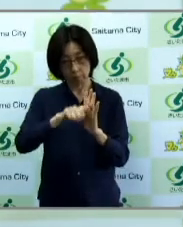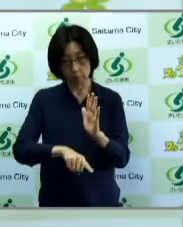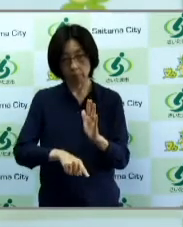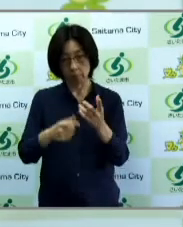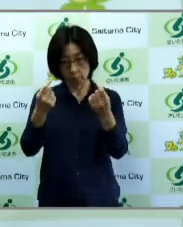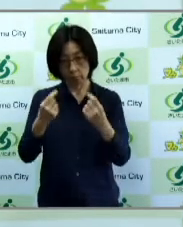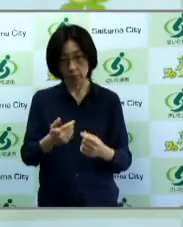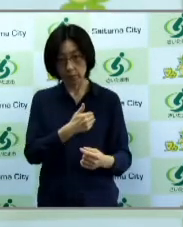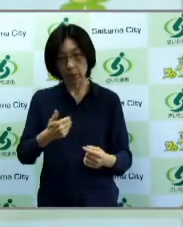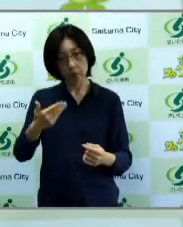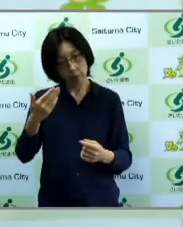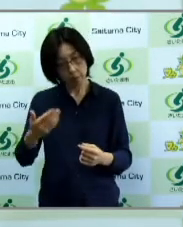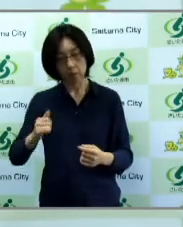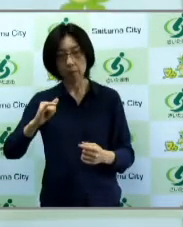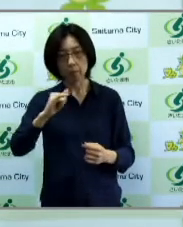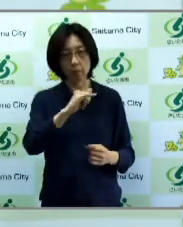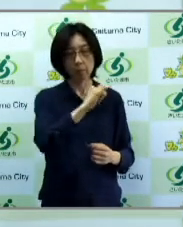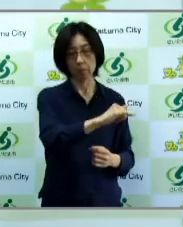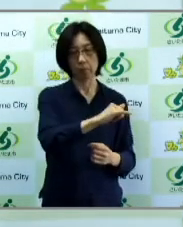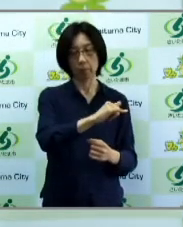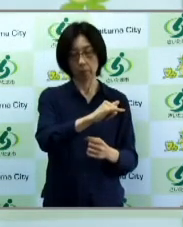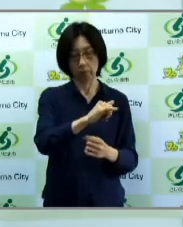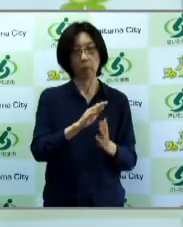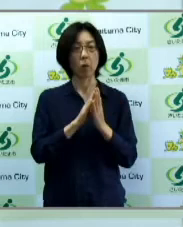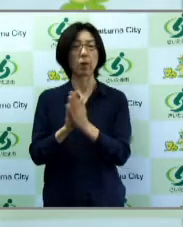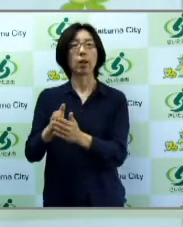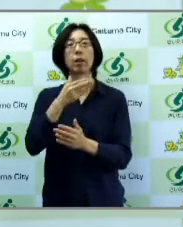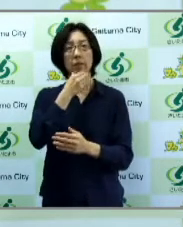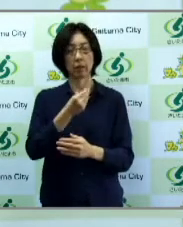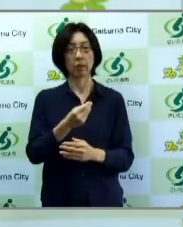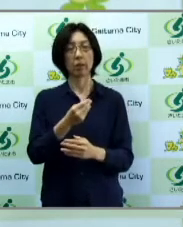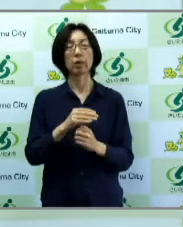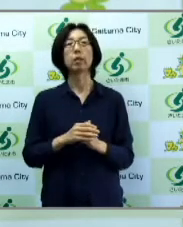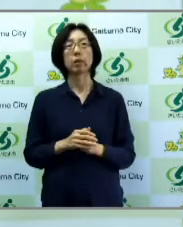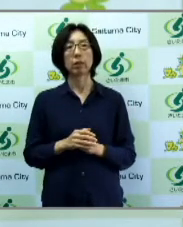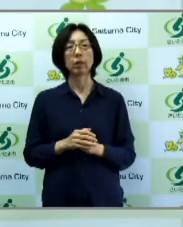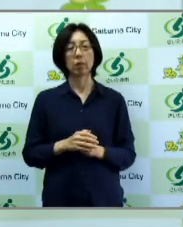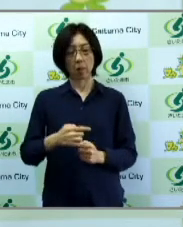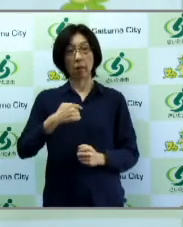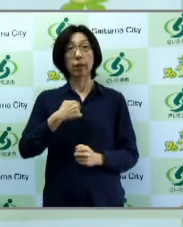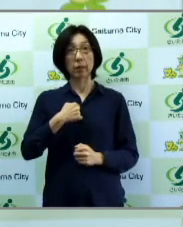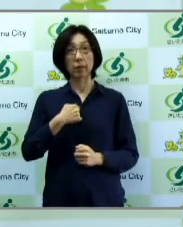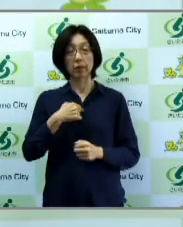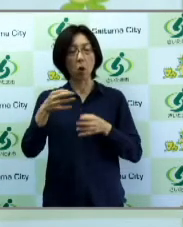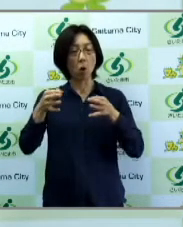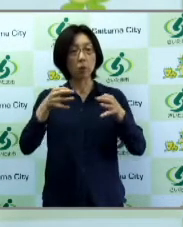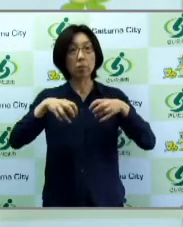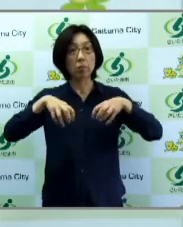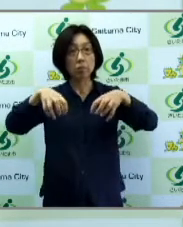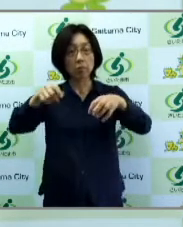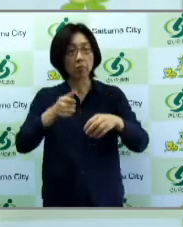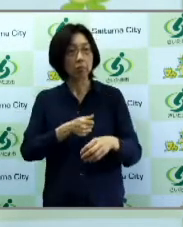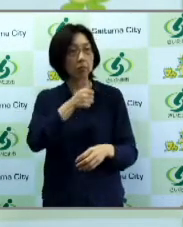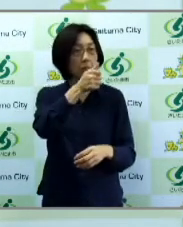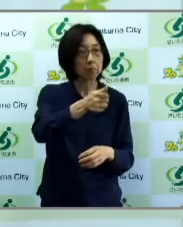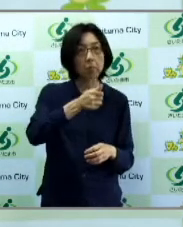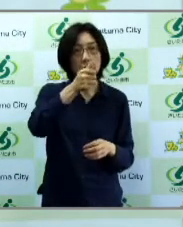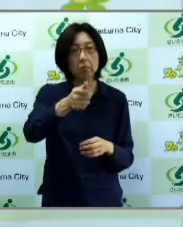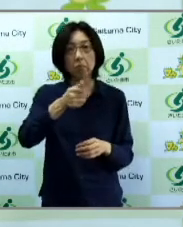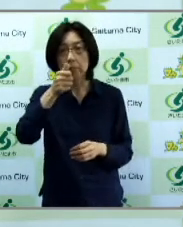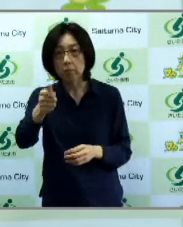政をしてまいりたいというふうに考えておりますが、現場でその状況を確認をしていくということなどについ